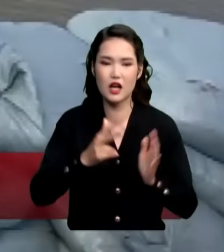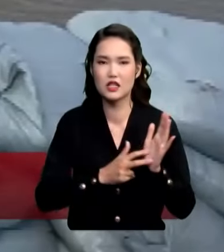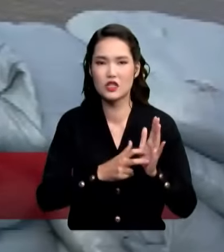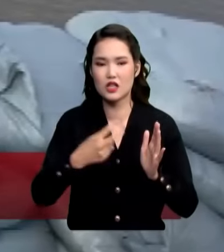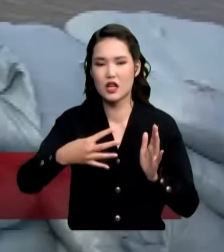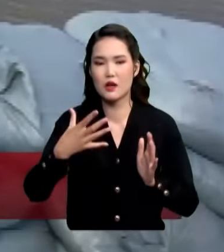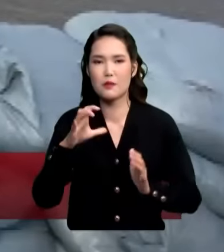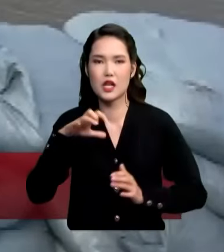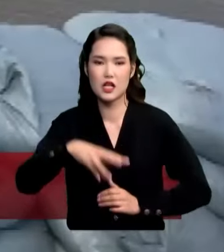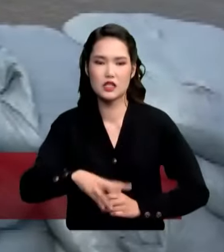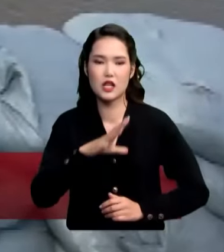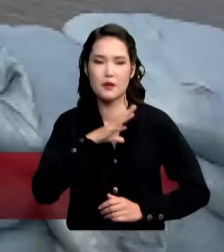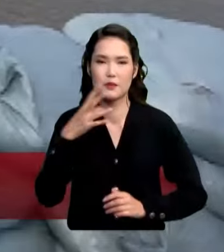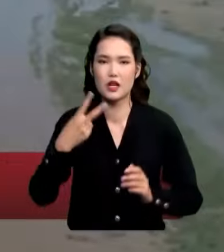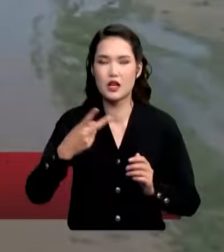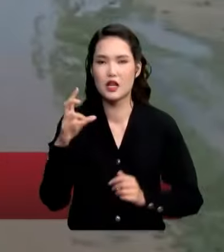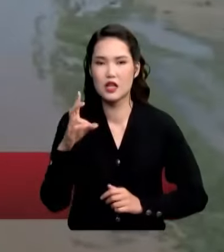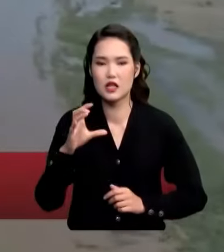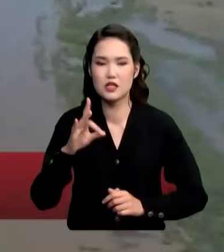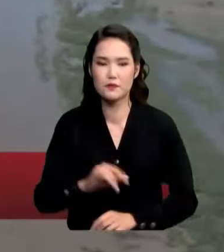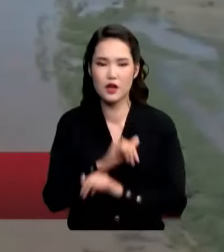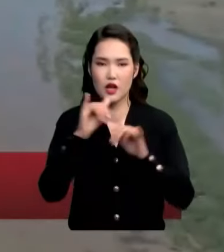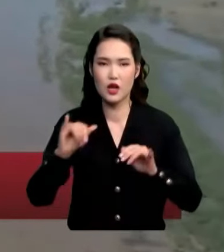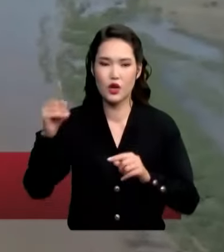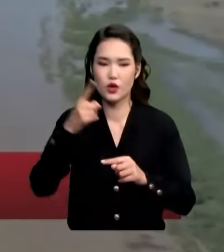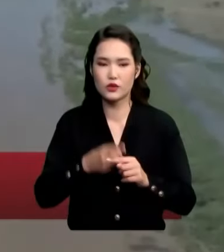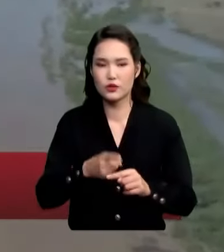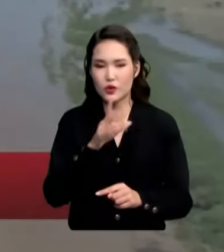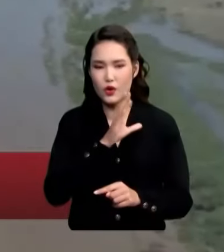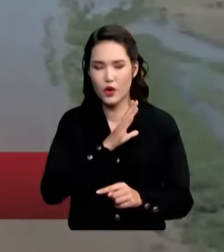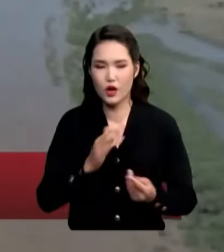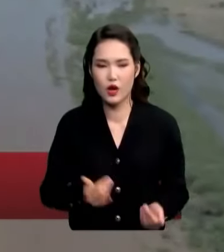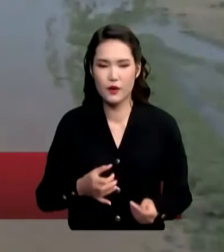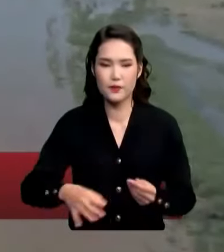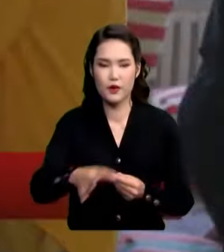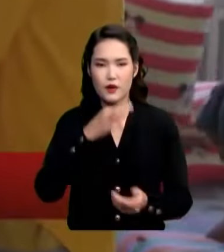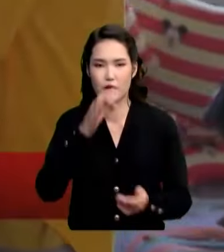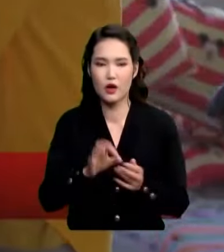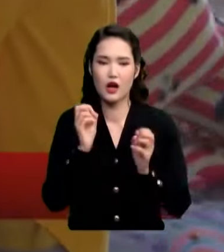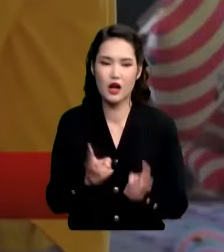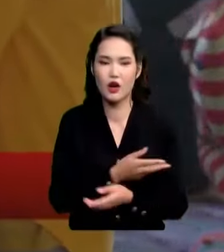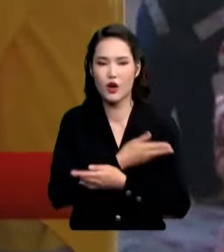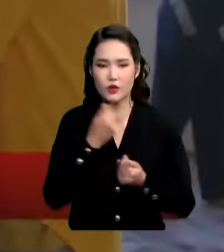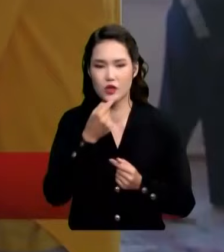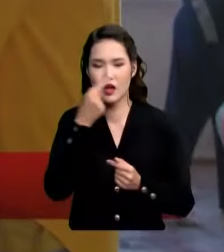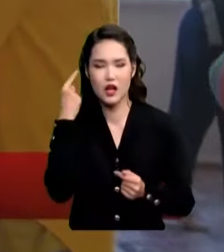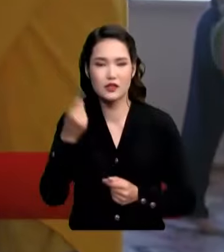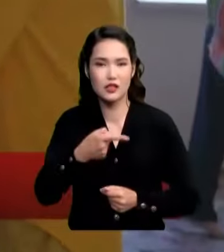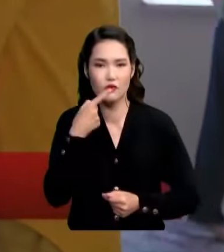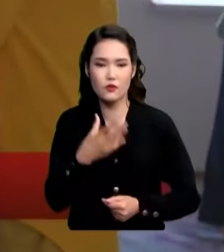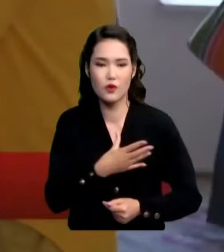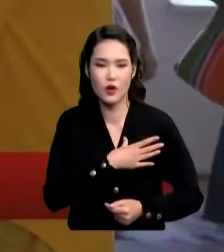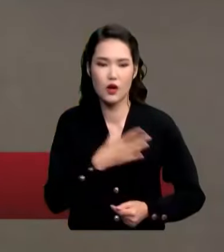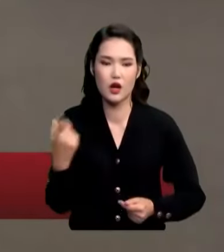845 сантиметрден 42 сантиметрге асқан. Бұл аудан биік жерде тұрғасын жауаптылар қауіп жоқ деп бұған дейін де айтқан.